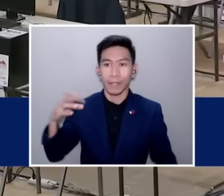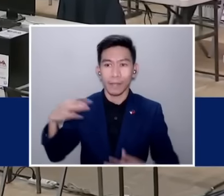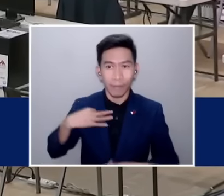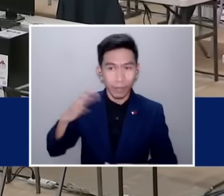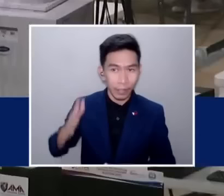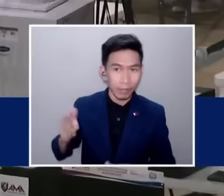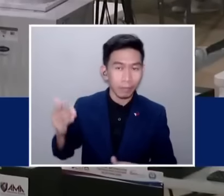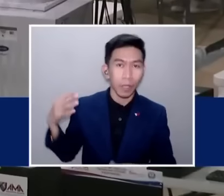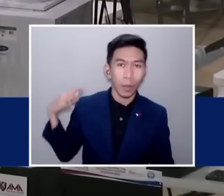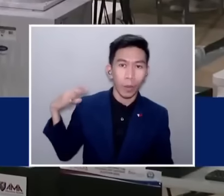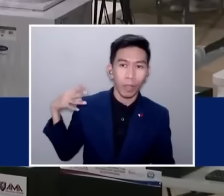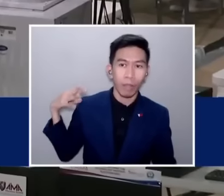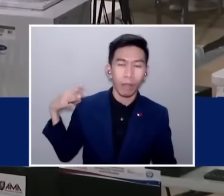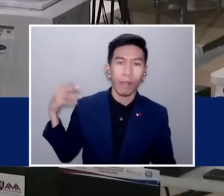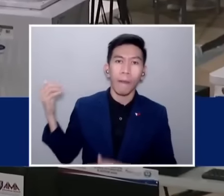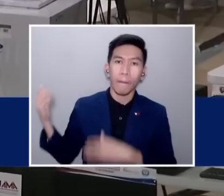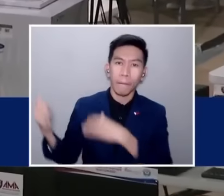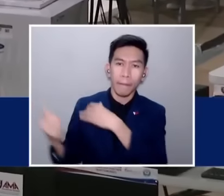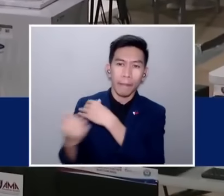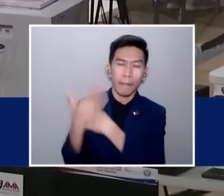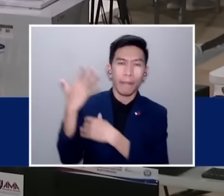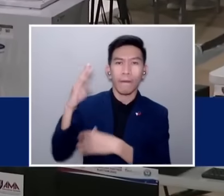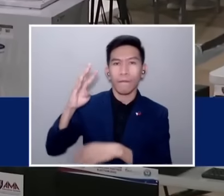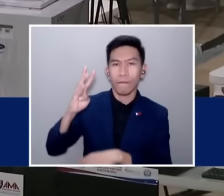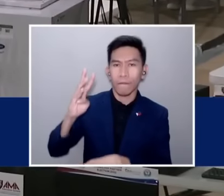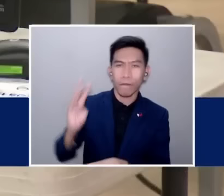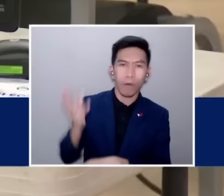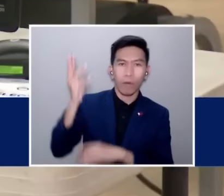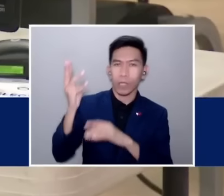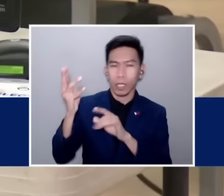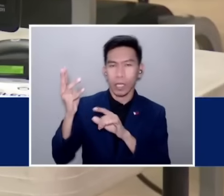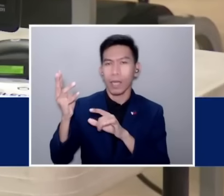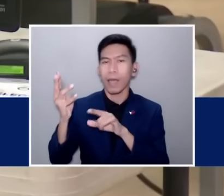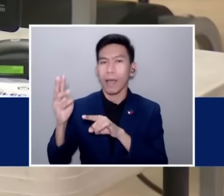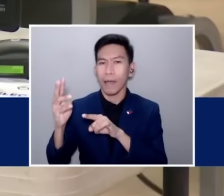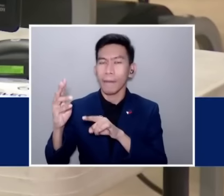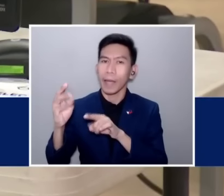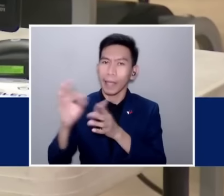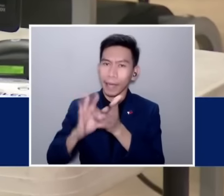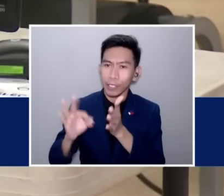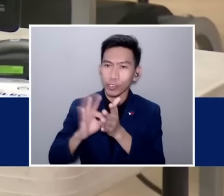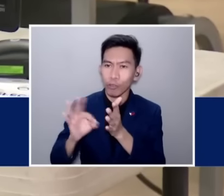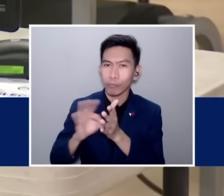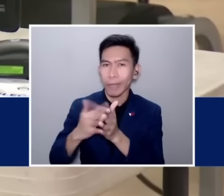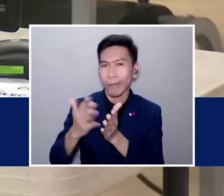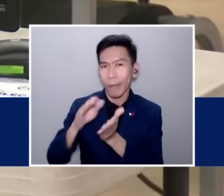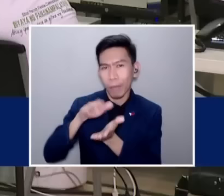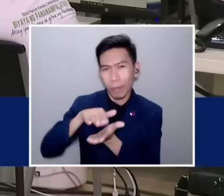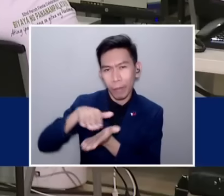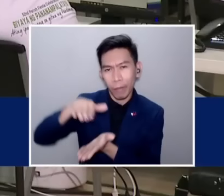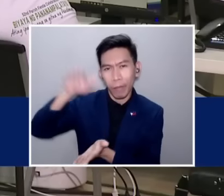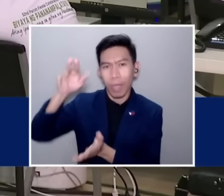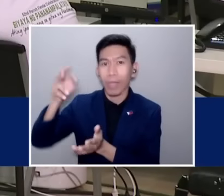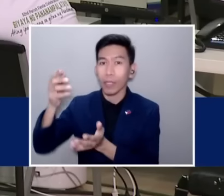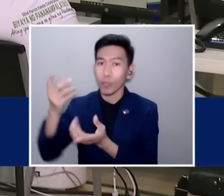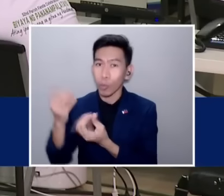ang ika-apat na kopya ng election returns. Yan naman yung magiging papel ng mga volunteer na encoders dito sa command